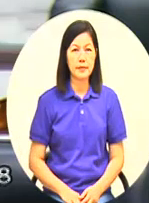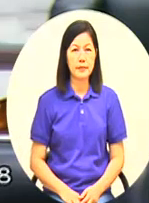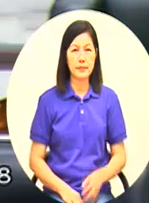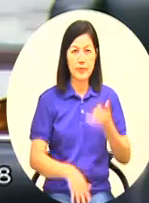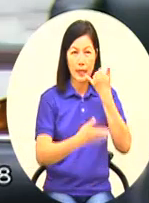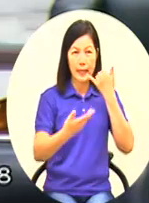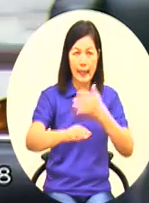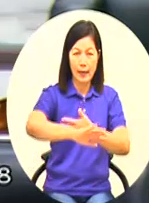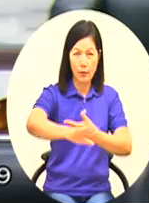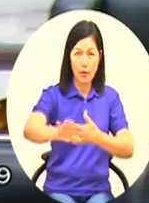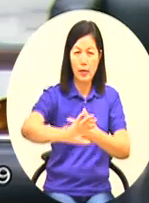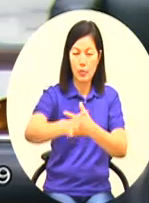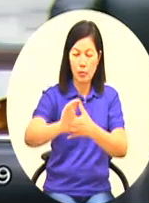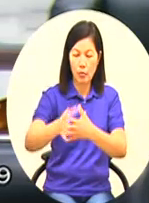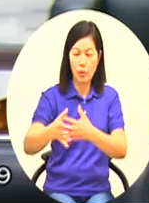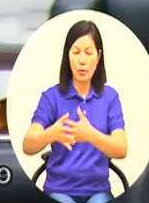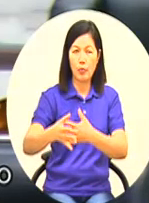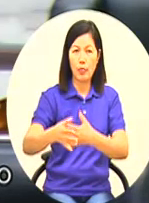赃，